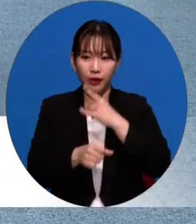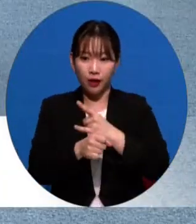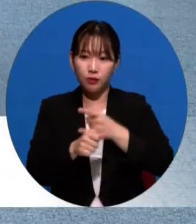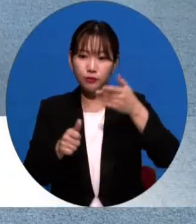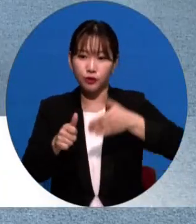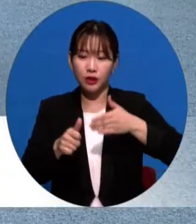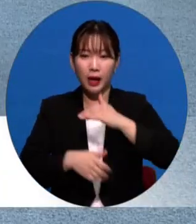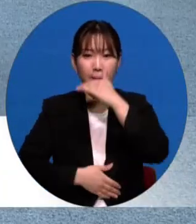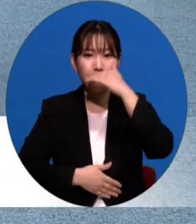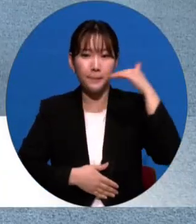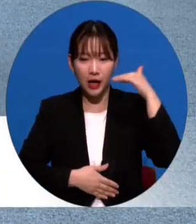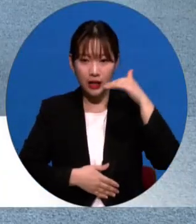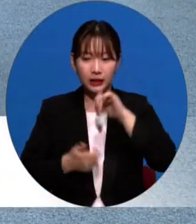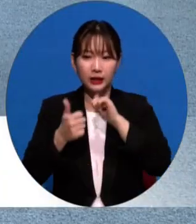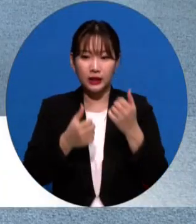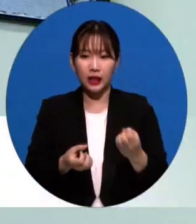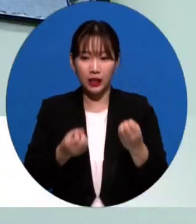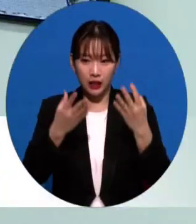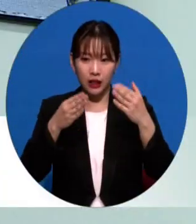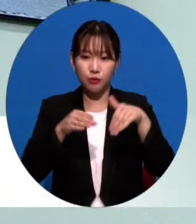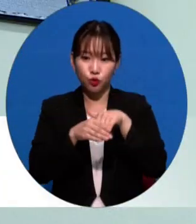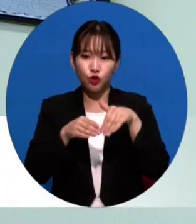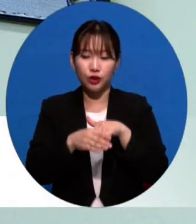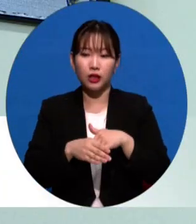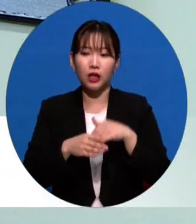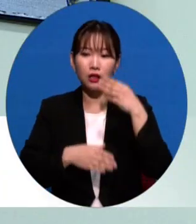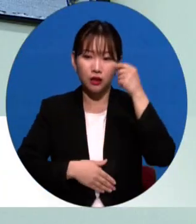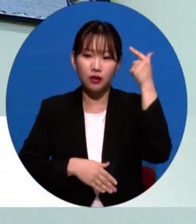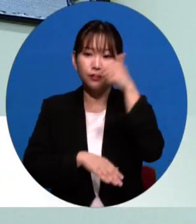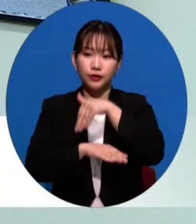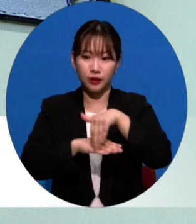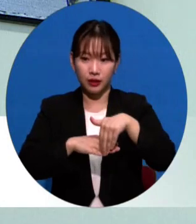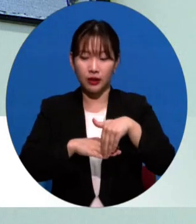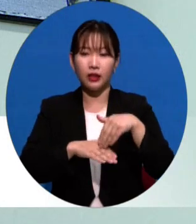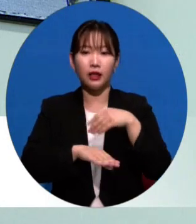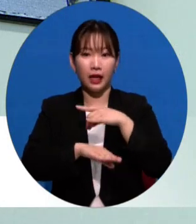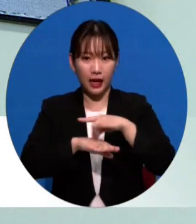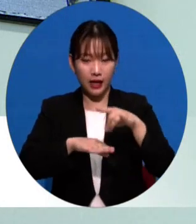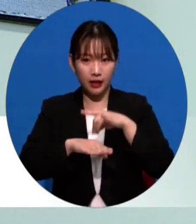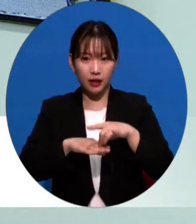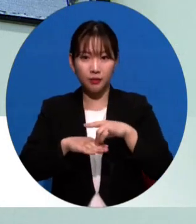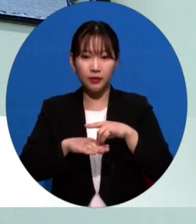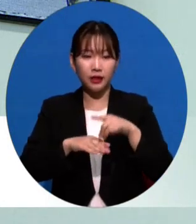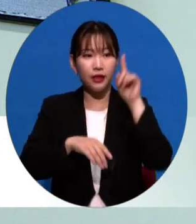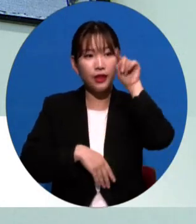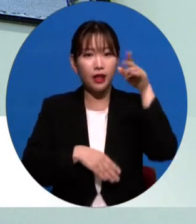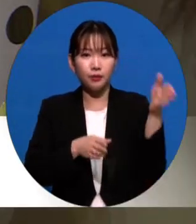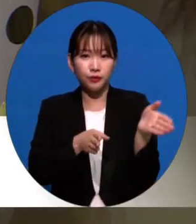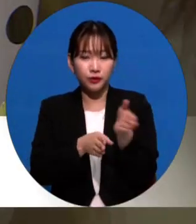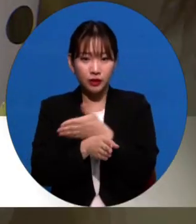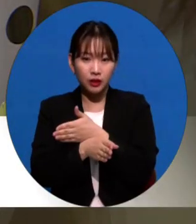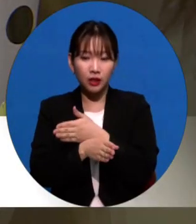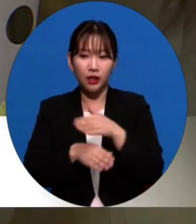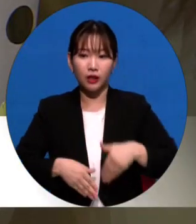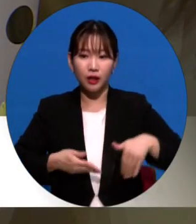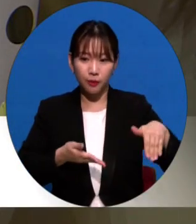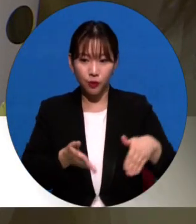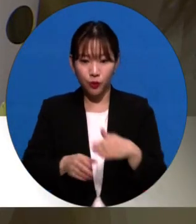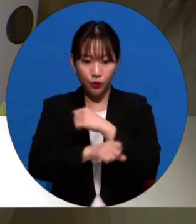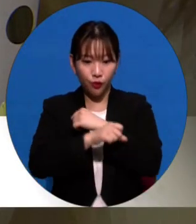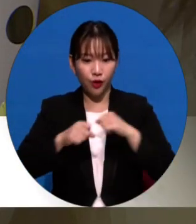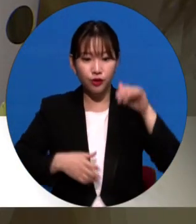올바른 장사 문화를 정착할 계획입니다 해남군은 윤달 기간이 시작되는 내일부터 남도